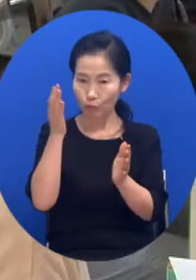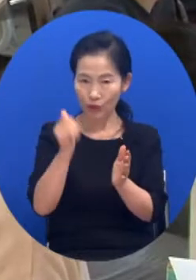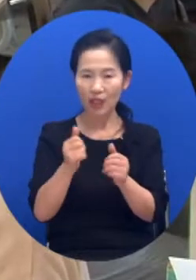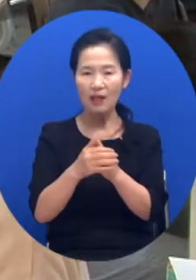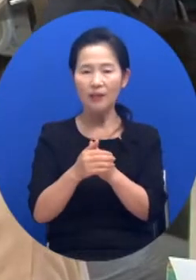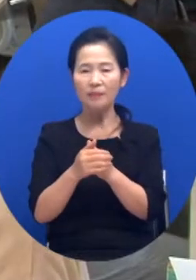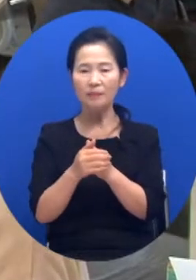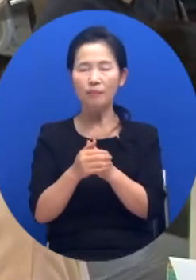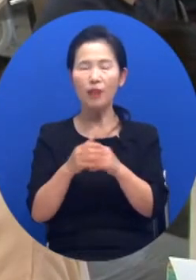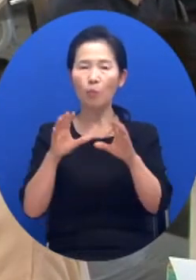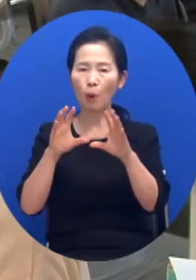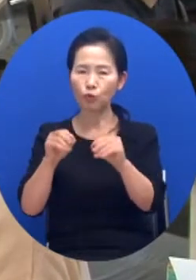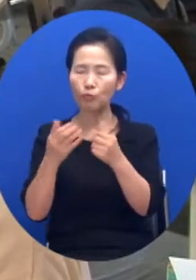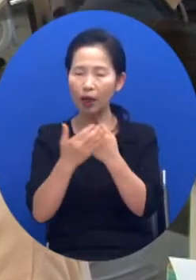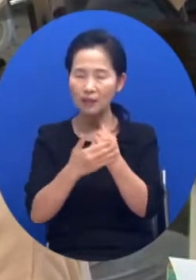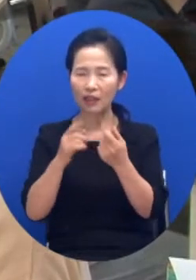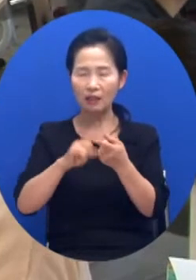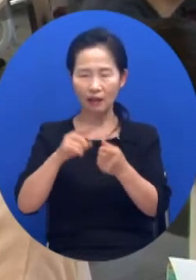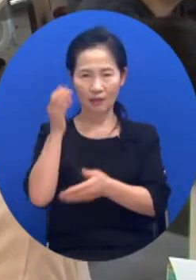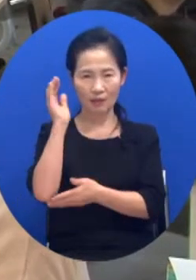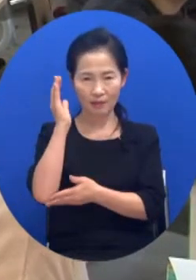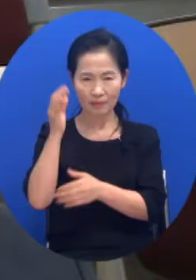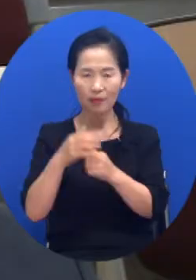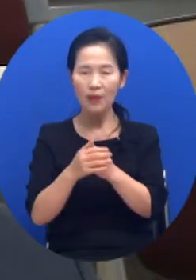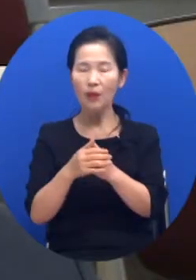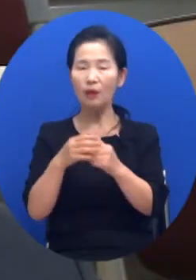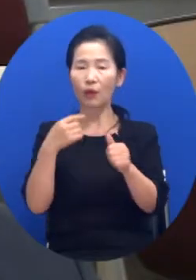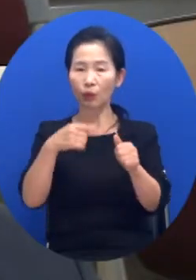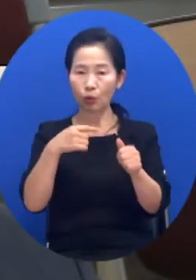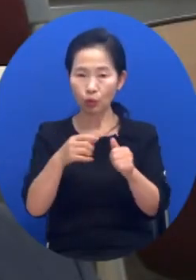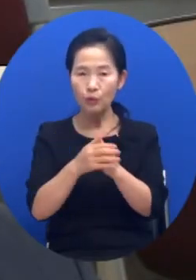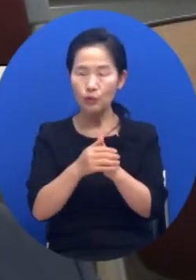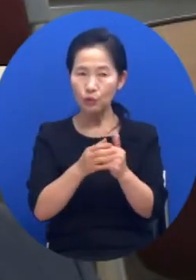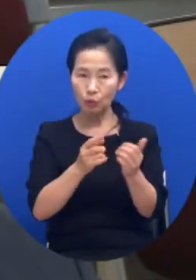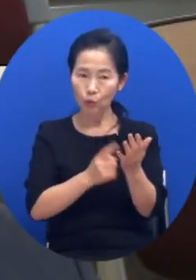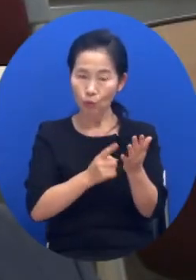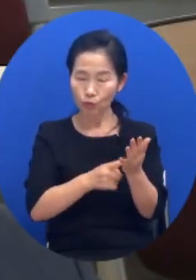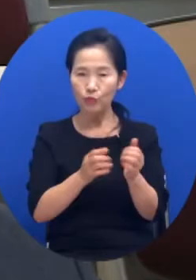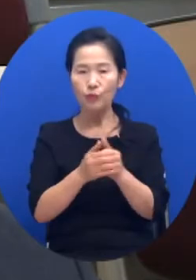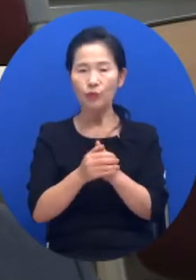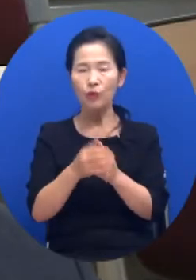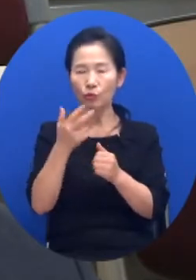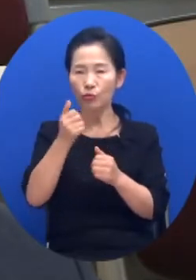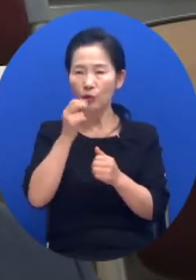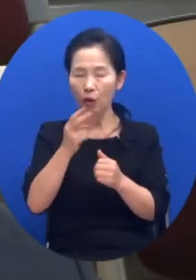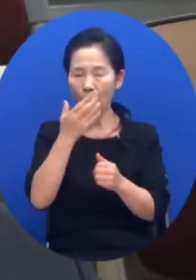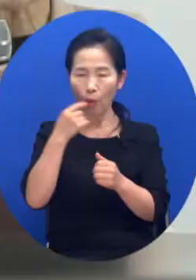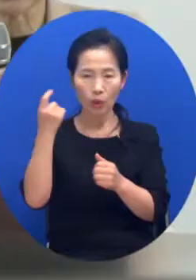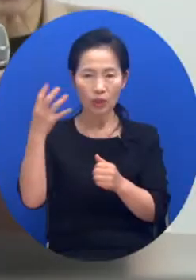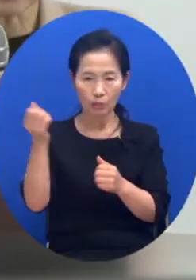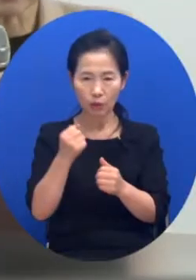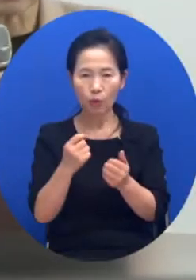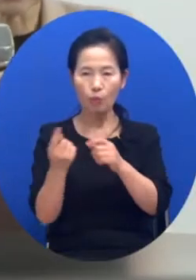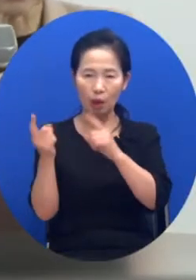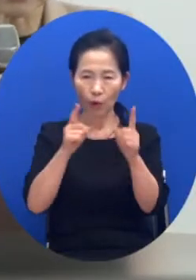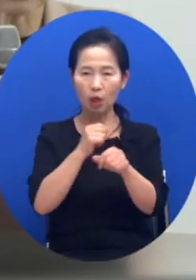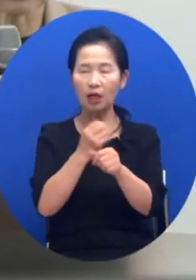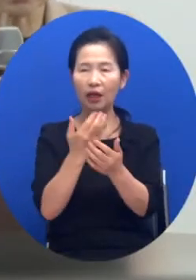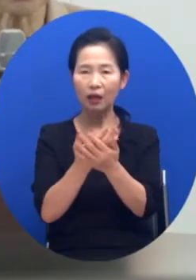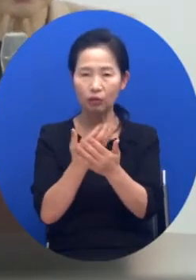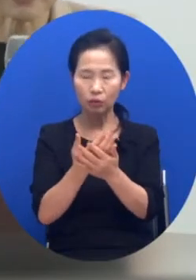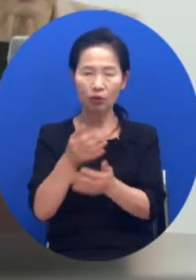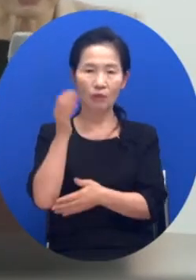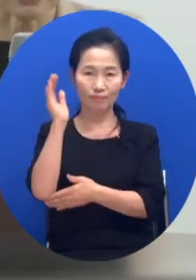제목으로 설교 했으며 교육 훈련 쳐 김명옥 총무가 주여 복음으로 회복하게 하소서 를 주제로 강의했습니다